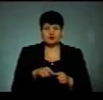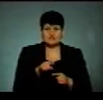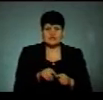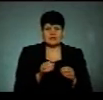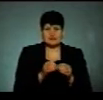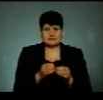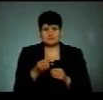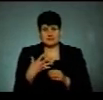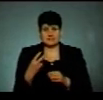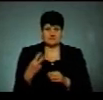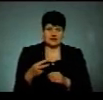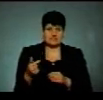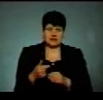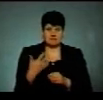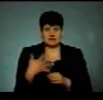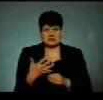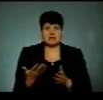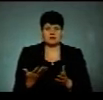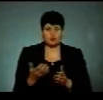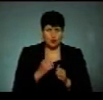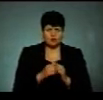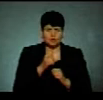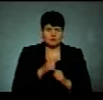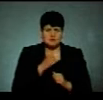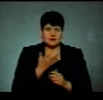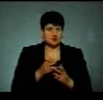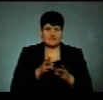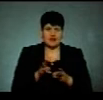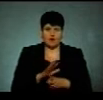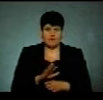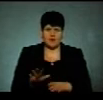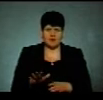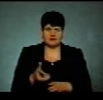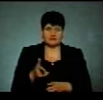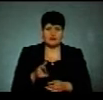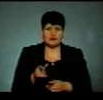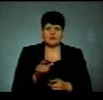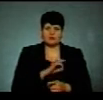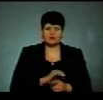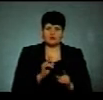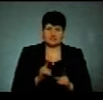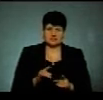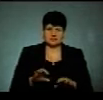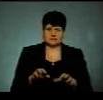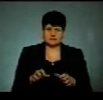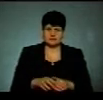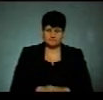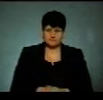10, 15, 20 гривень, 50 щомісяця, якщо ви не опалюєте газом, а лише користуєтеся для приготування